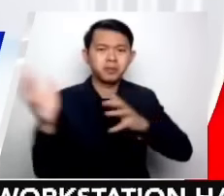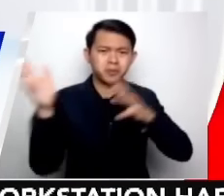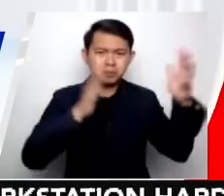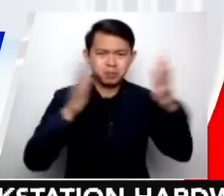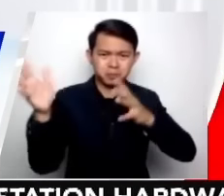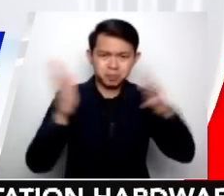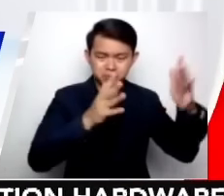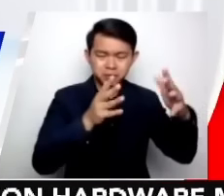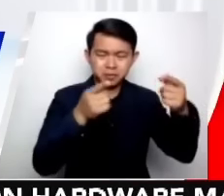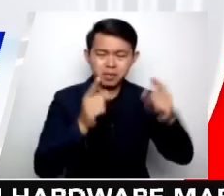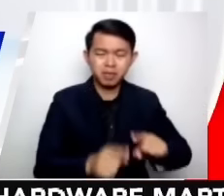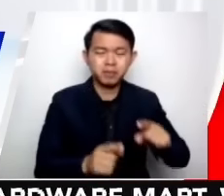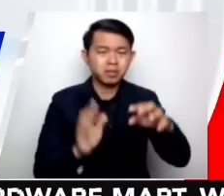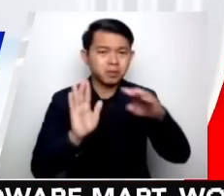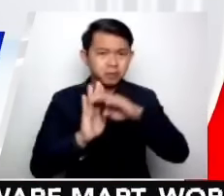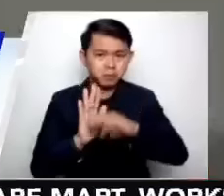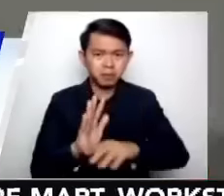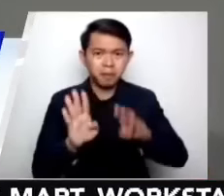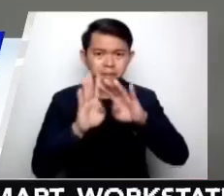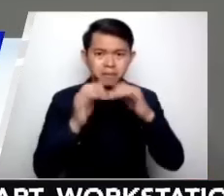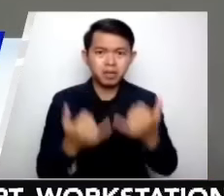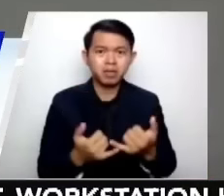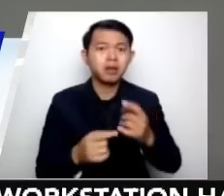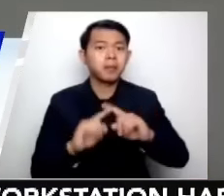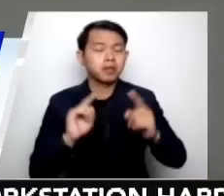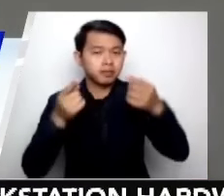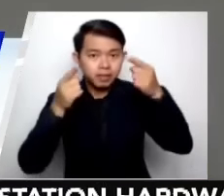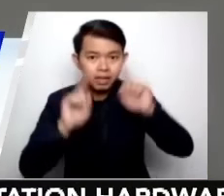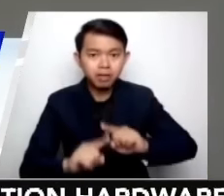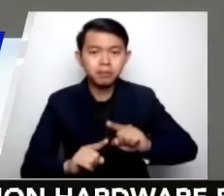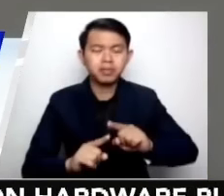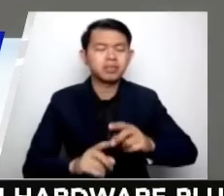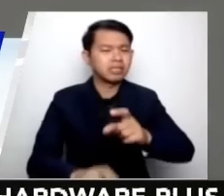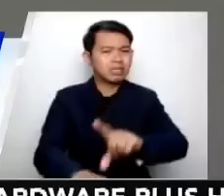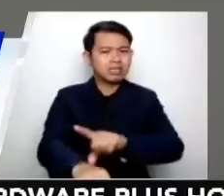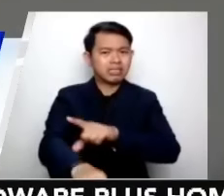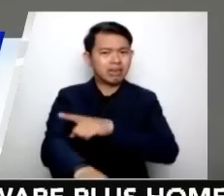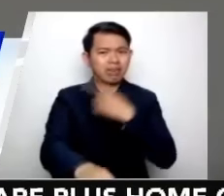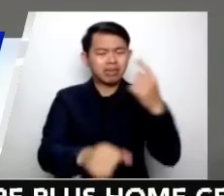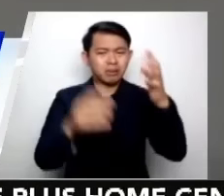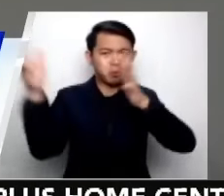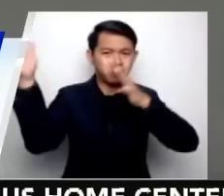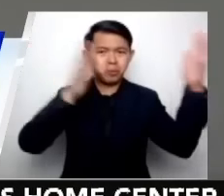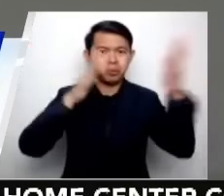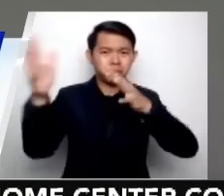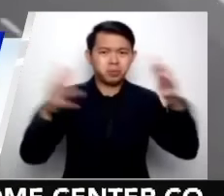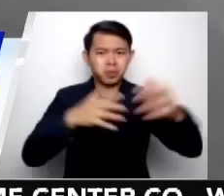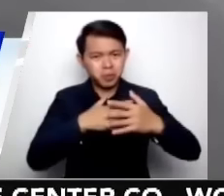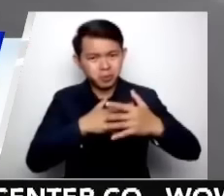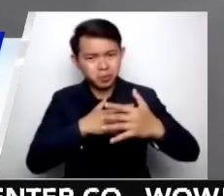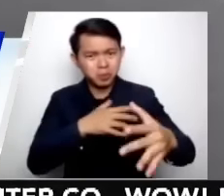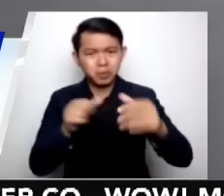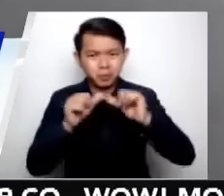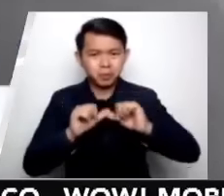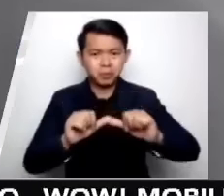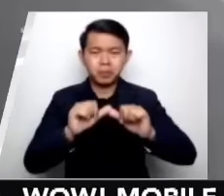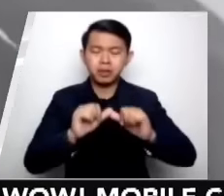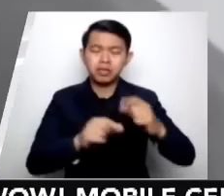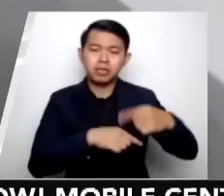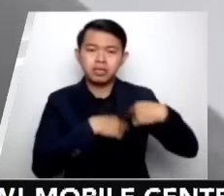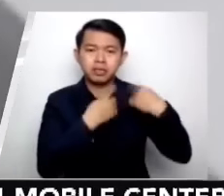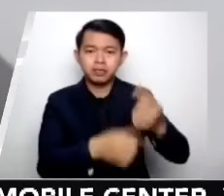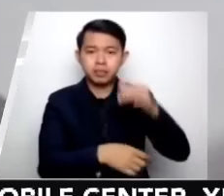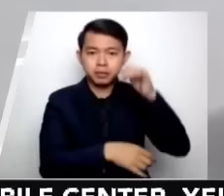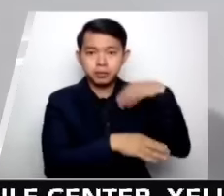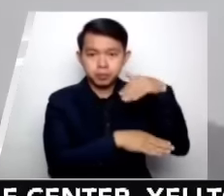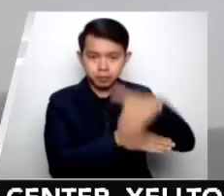iba na. Ang problema po dito, sobrang tagal. Kagabi pa po, magdamag. Tapos ngayon, isa ito sa pinakamalakas